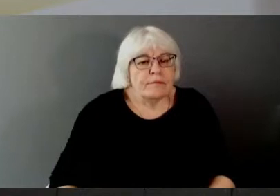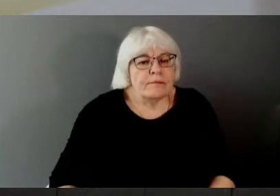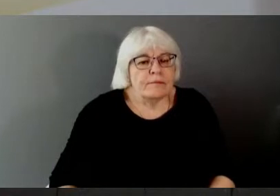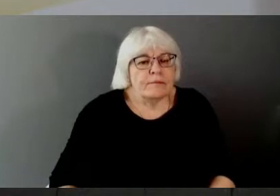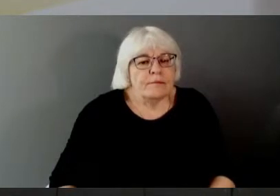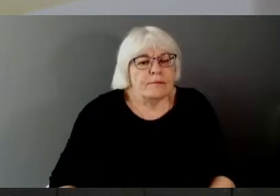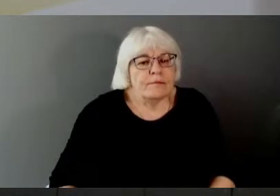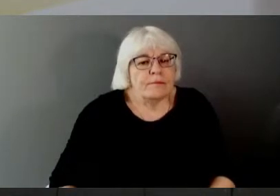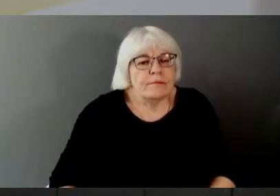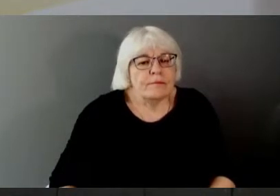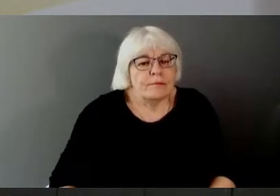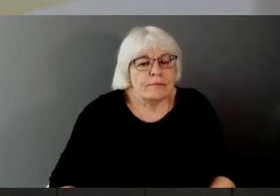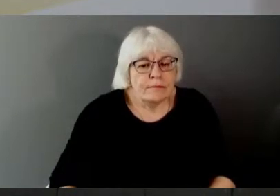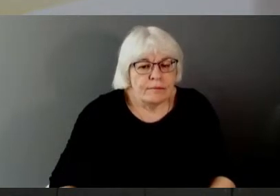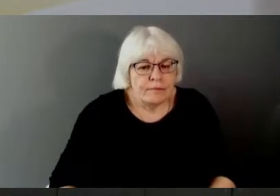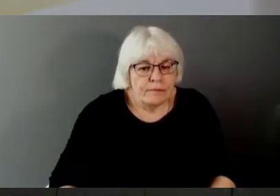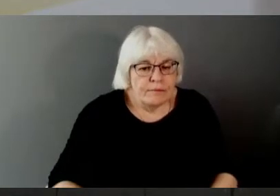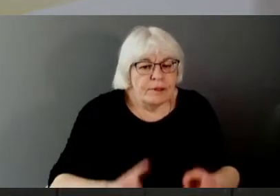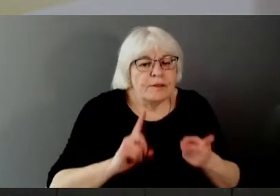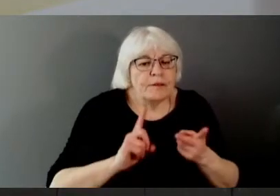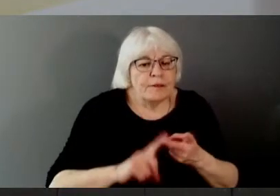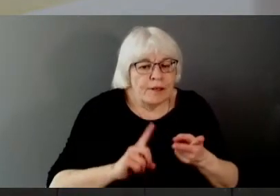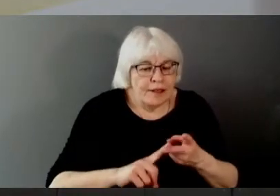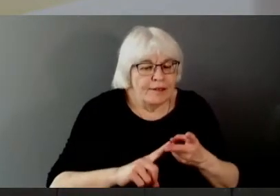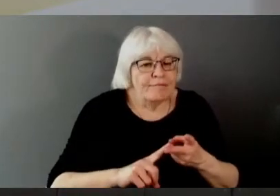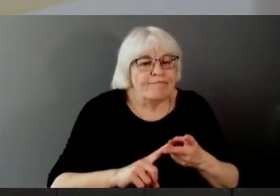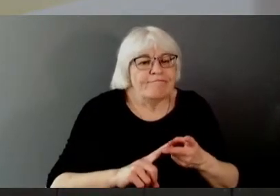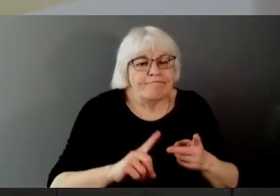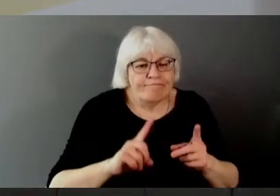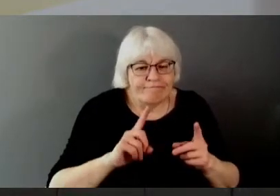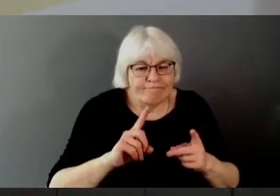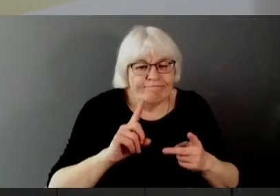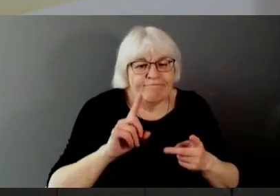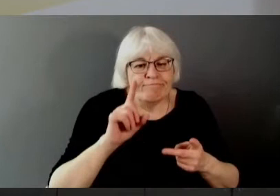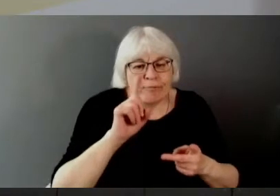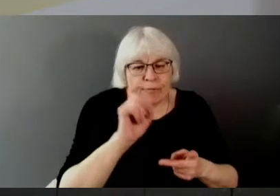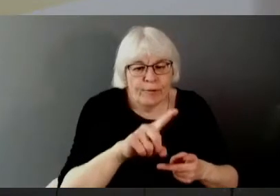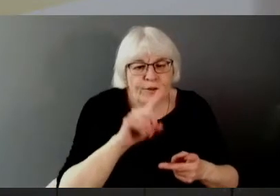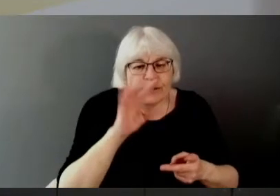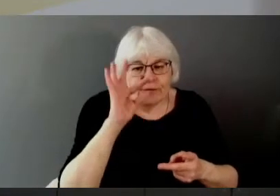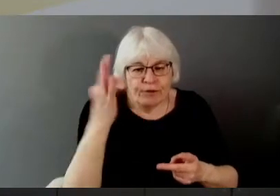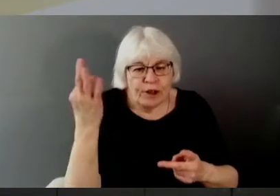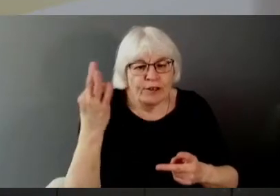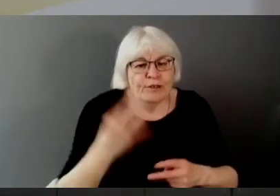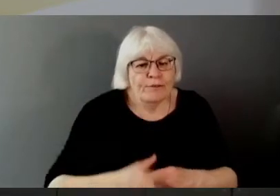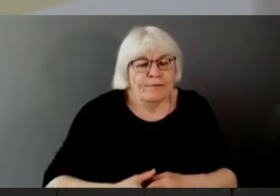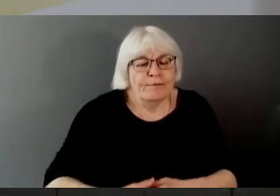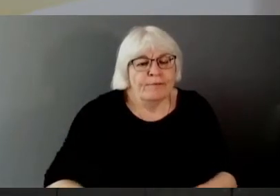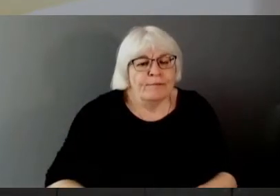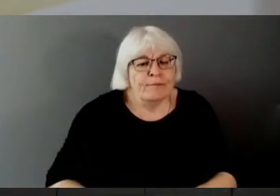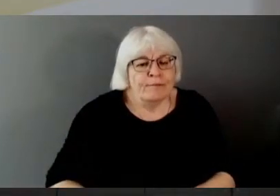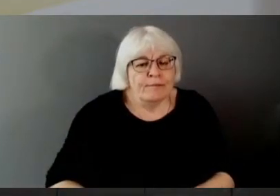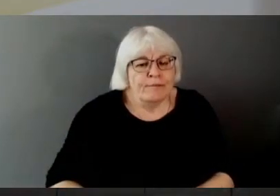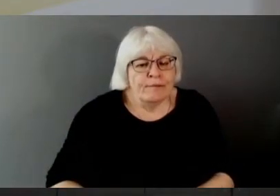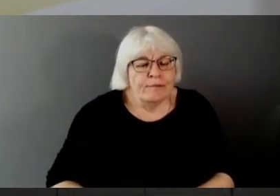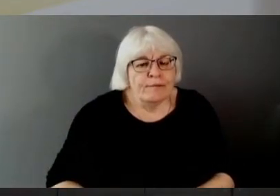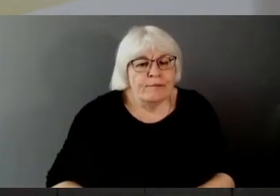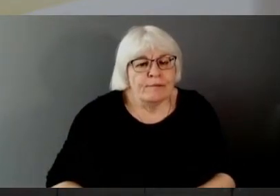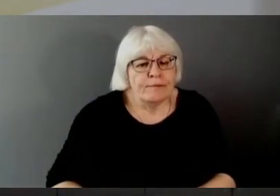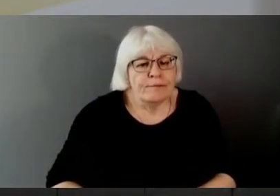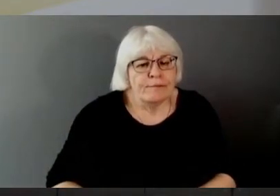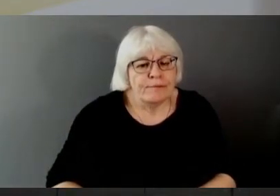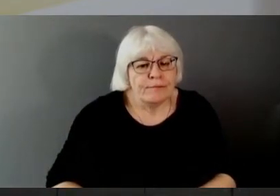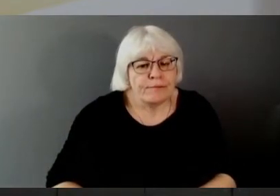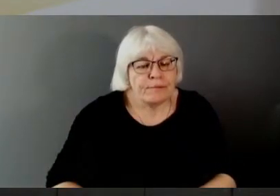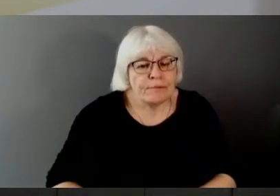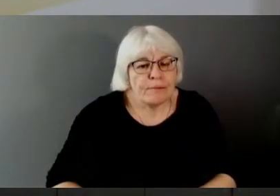Deuxième question pour vous, Dr Morrison. Je lisais un article de mes collègues de Radio-Canada en Ontario qui expliquait qu'à